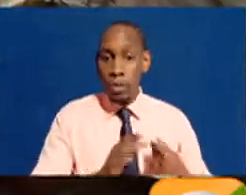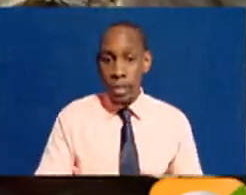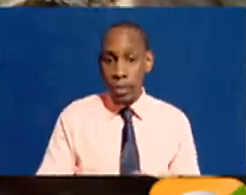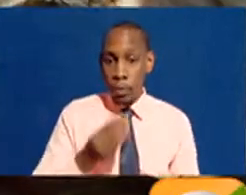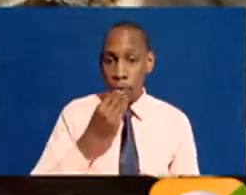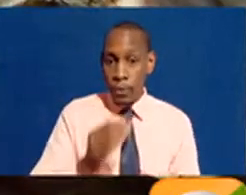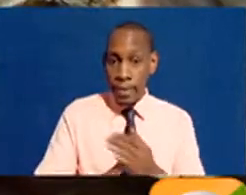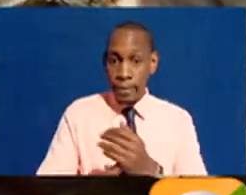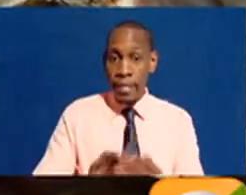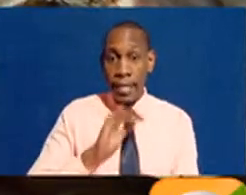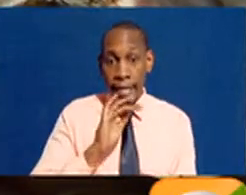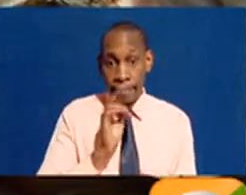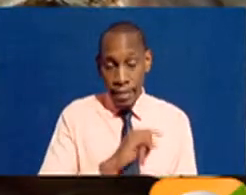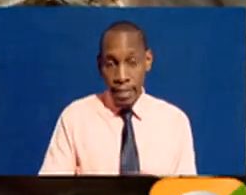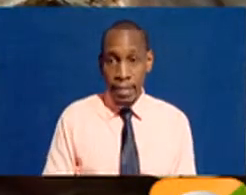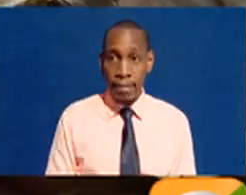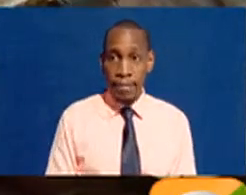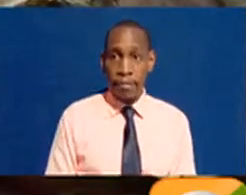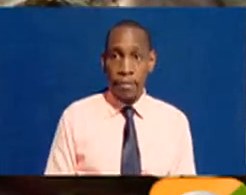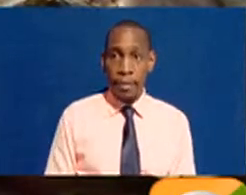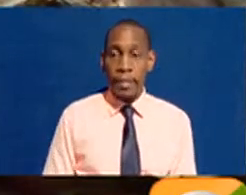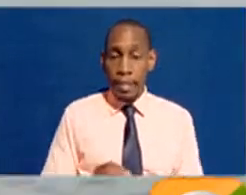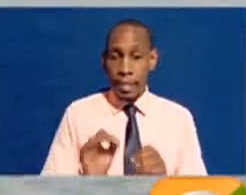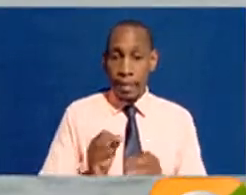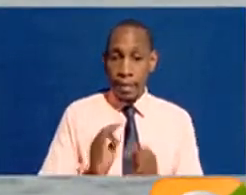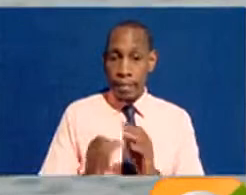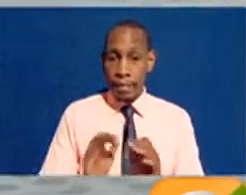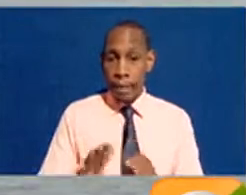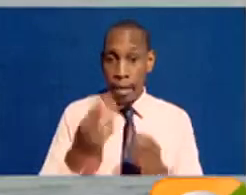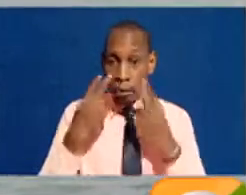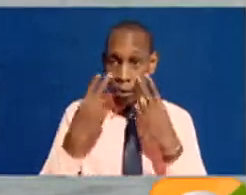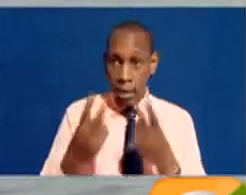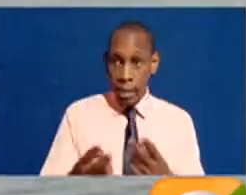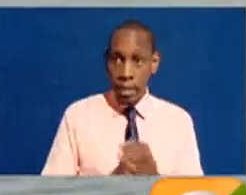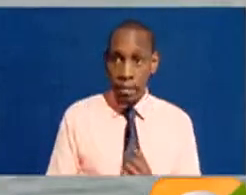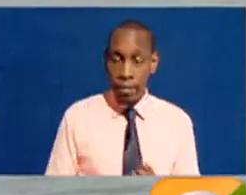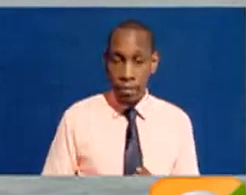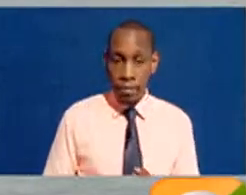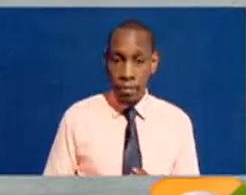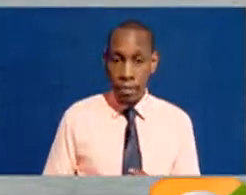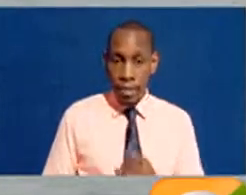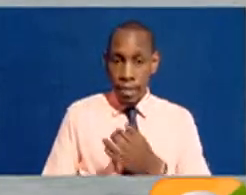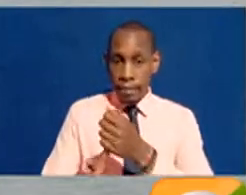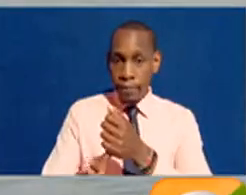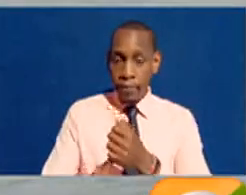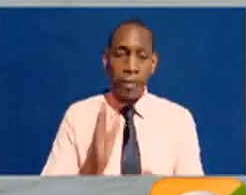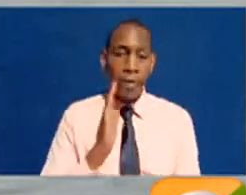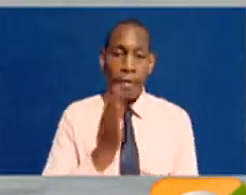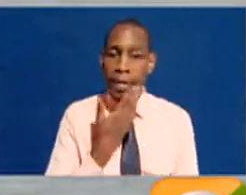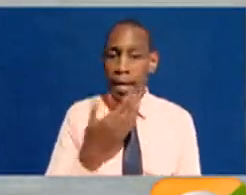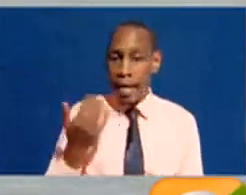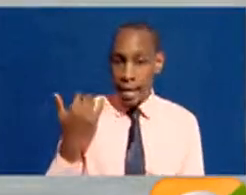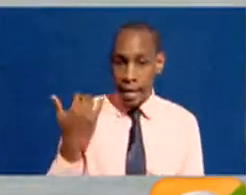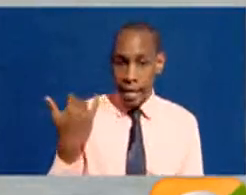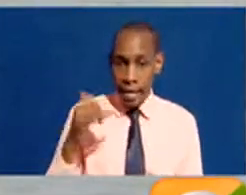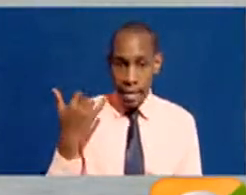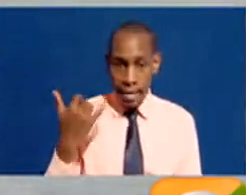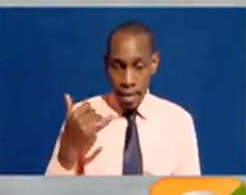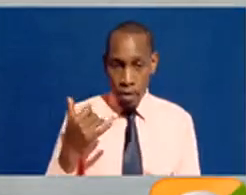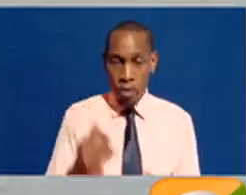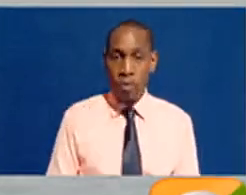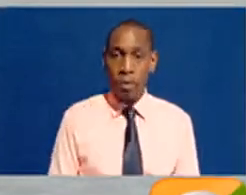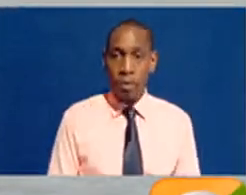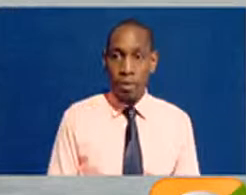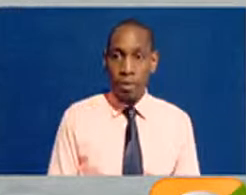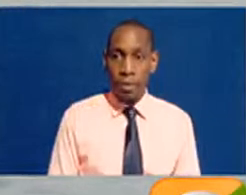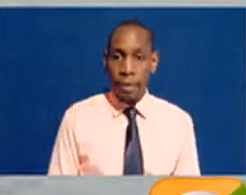mlo wa samaki hao. If you notice, the gills are pale yellow and they have some mucus.